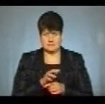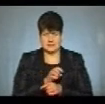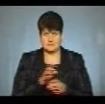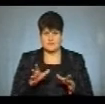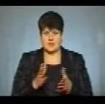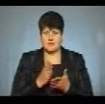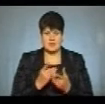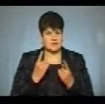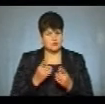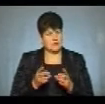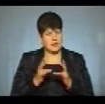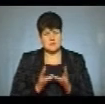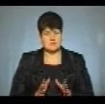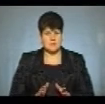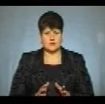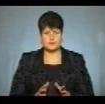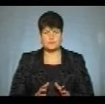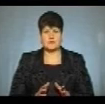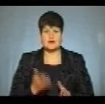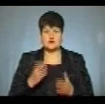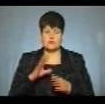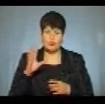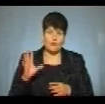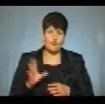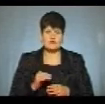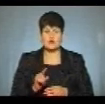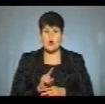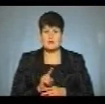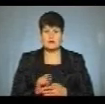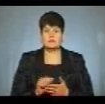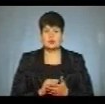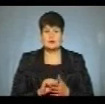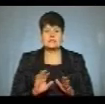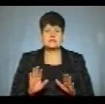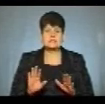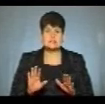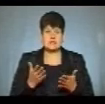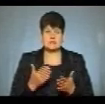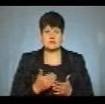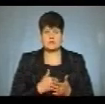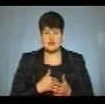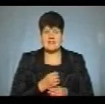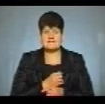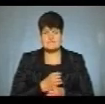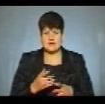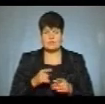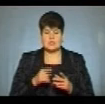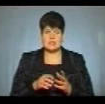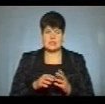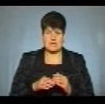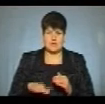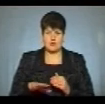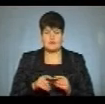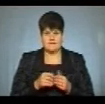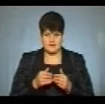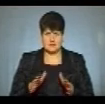небезпеку, тому що якщо по всіх нормативних документах сталася б ініціація та вибух їх на ґрунті відкритому,